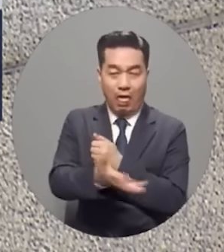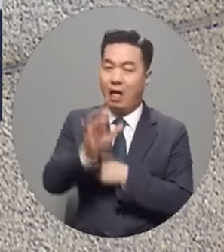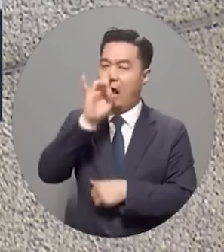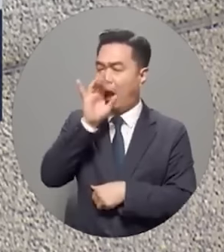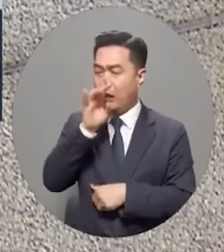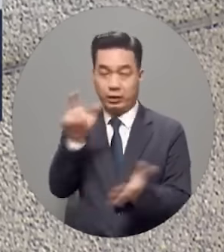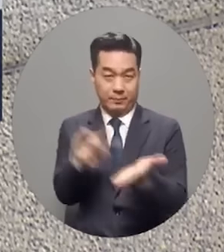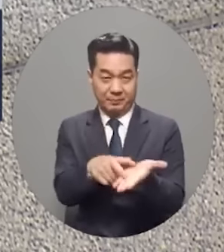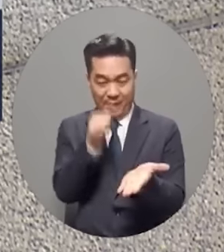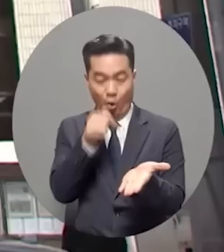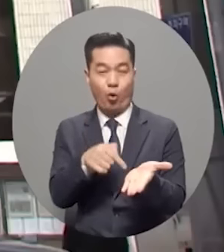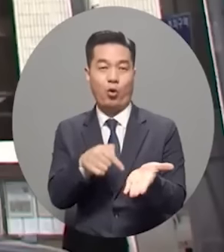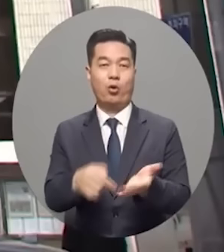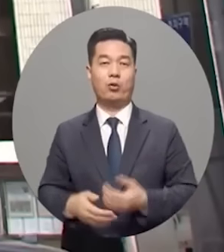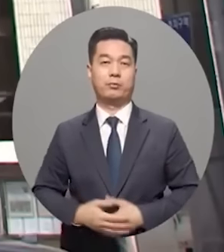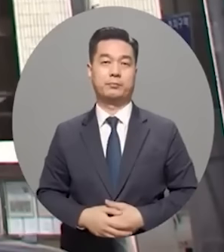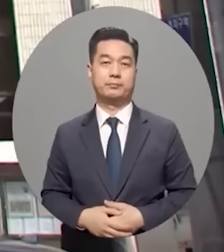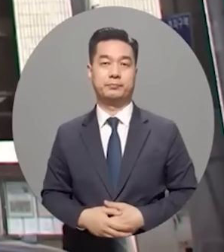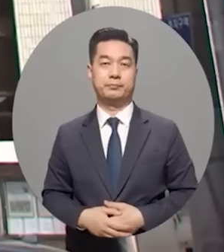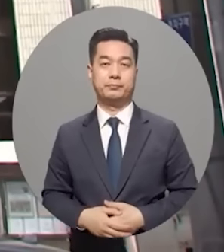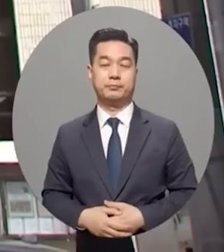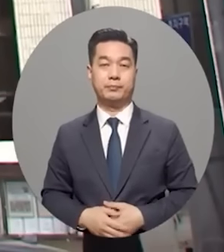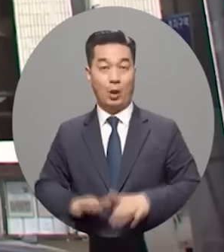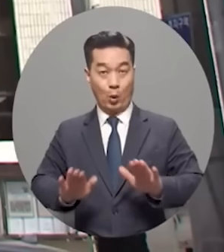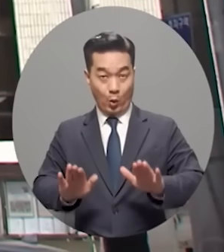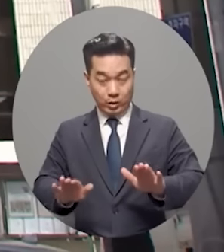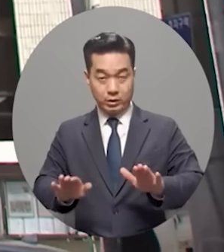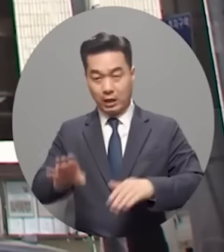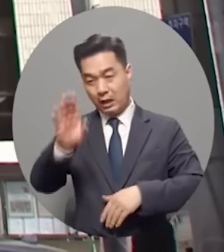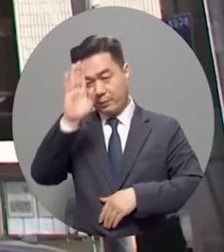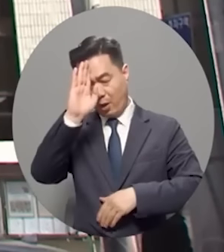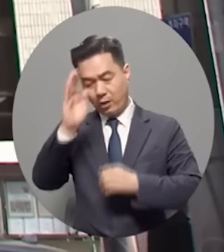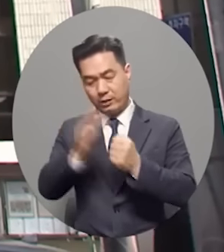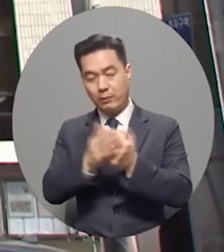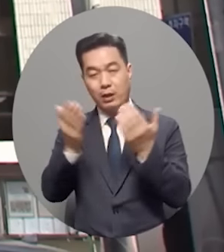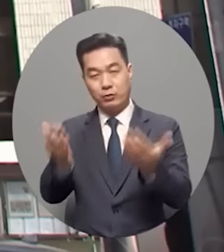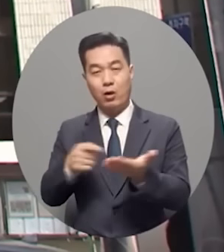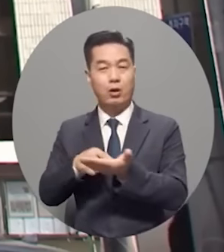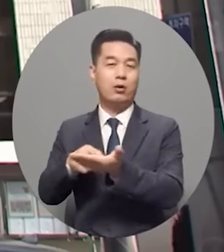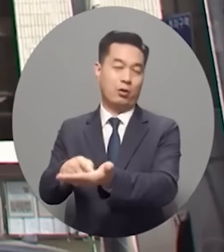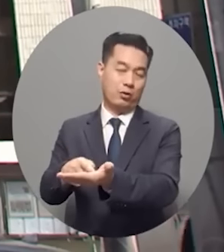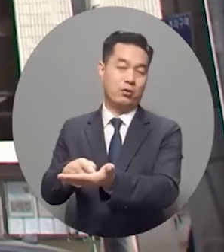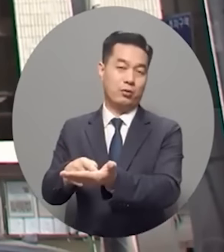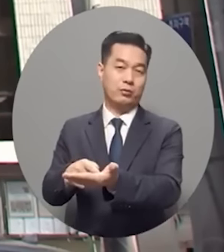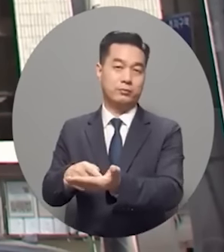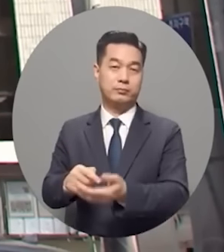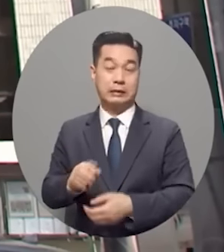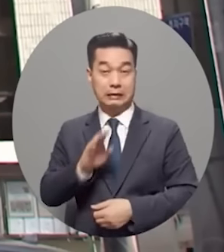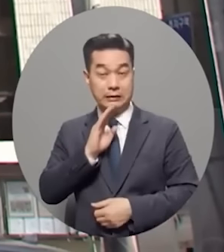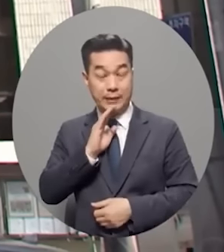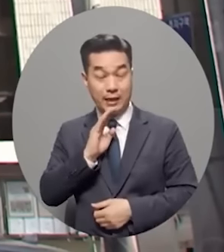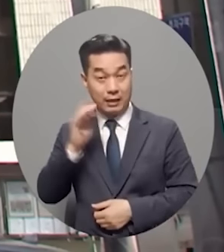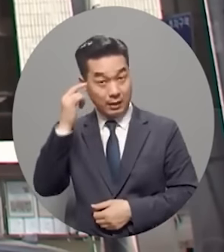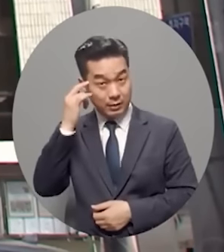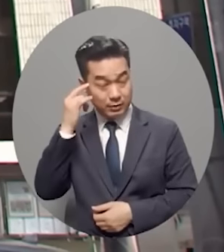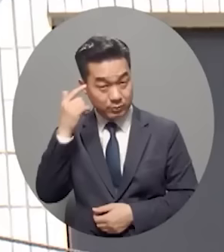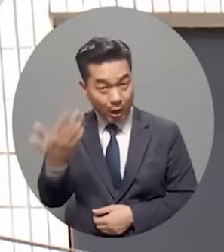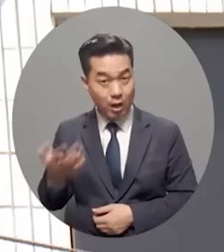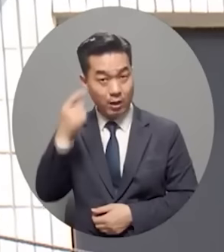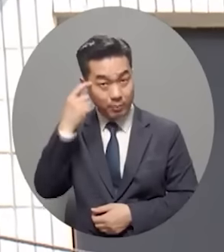된다고 명시하고 있습니다. 오늘 병가로 자리를 비운 이갑준 사 구청장에게 사실 확인을